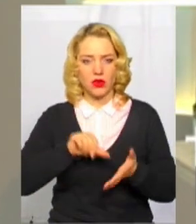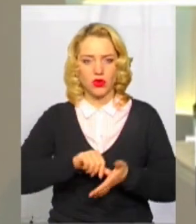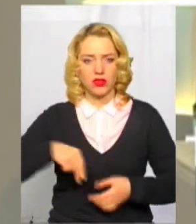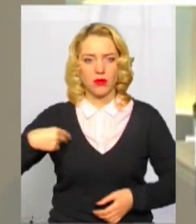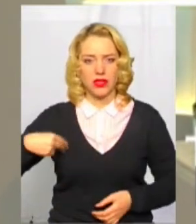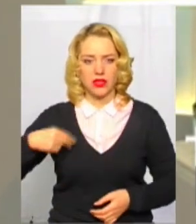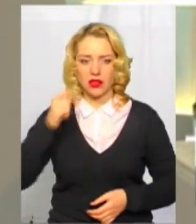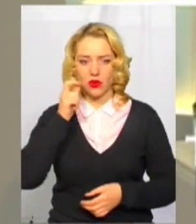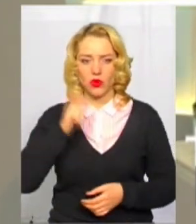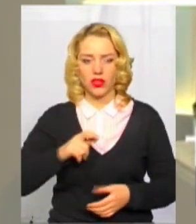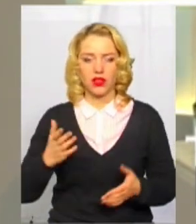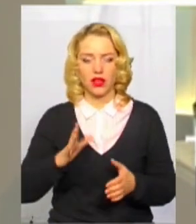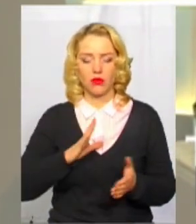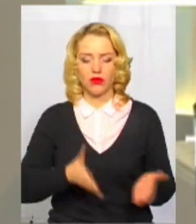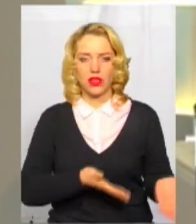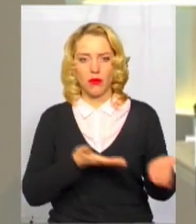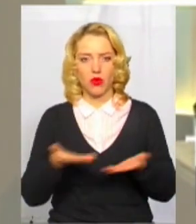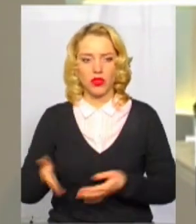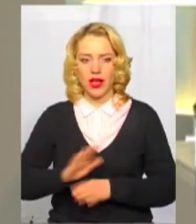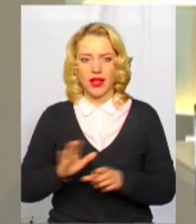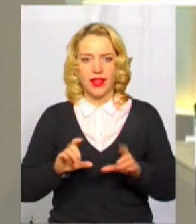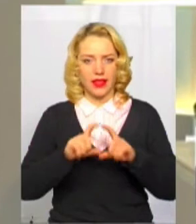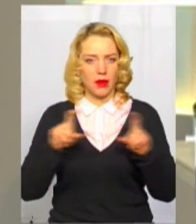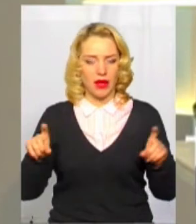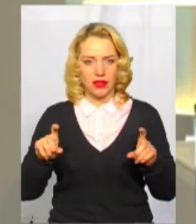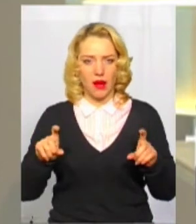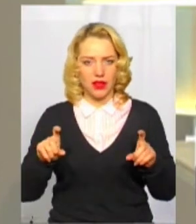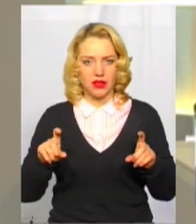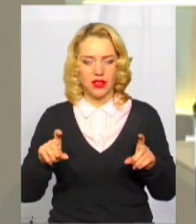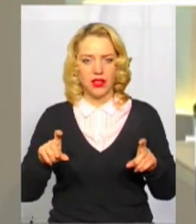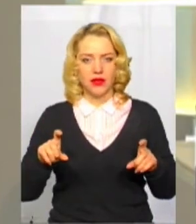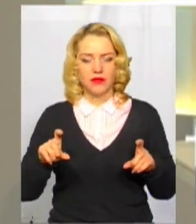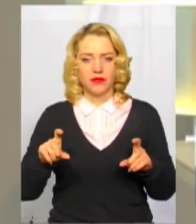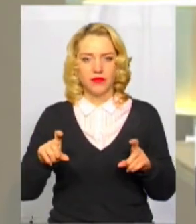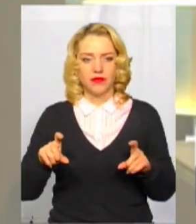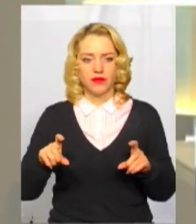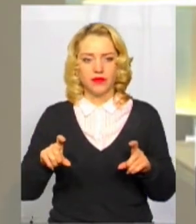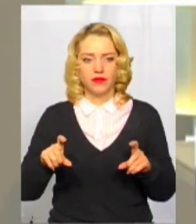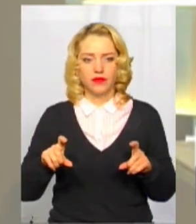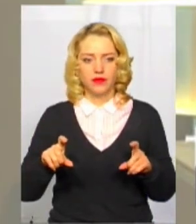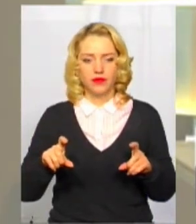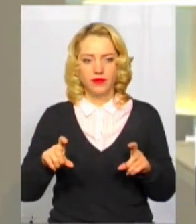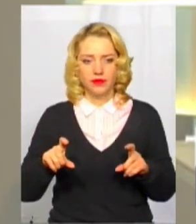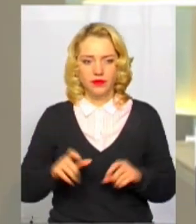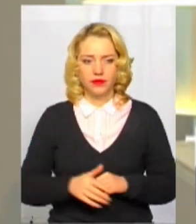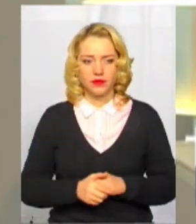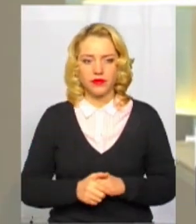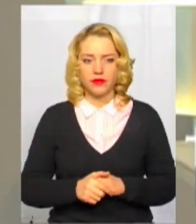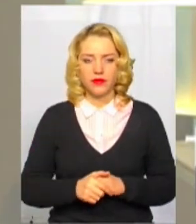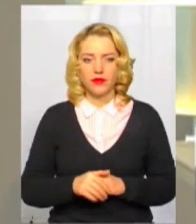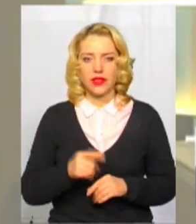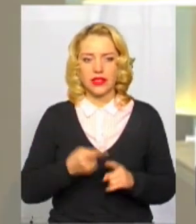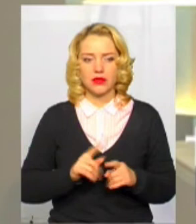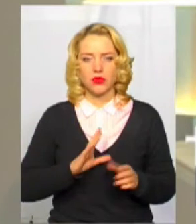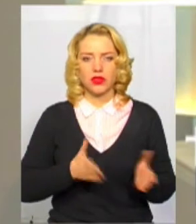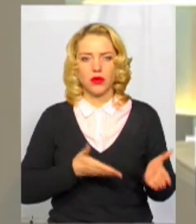президента України, в яку був запрошений не департамент, не, скажімо так, нижчі регальні керівники.